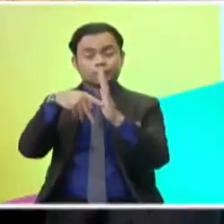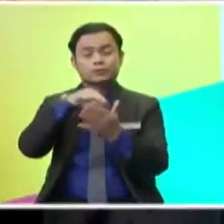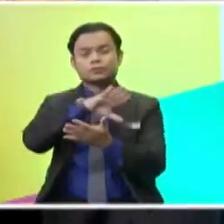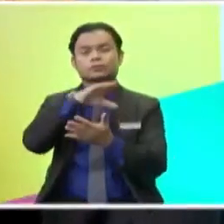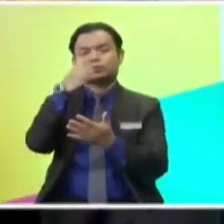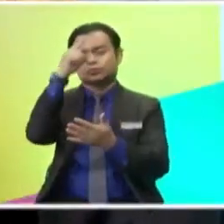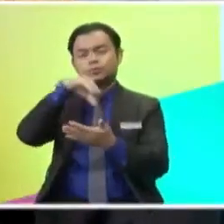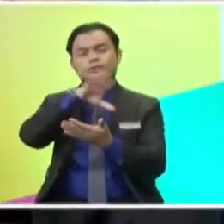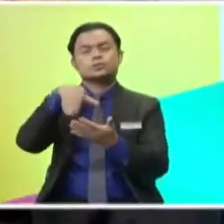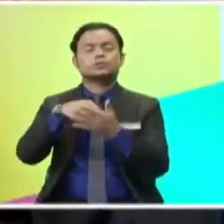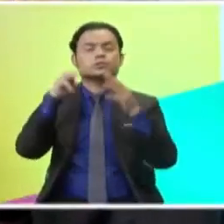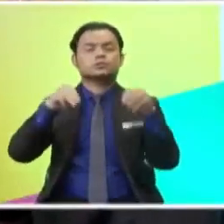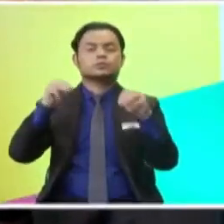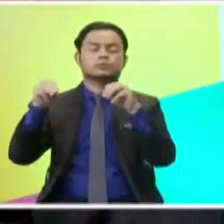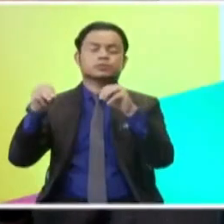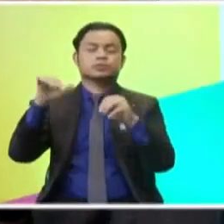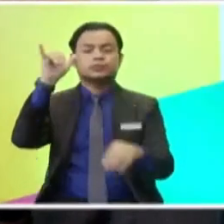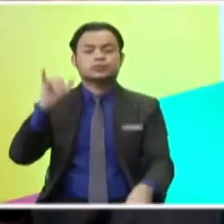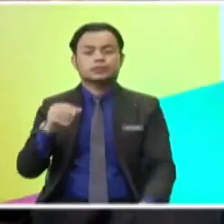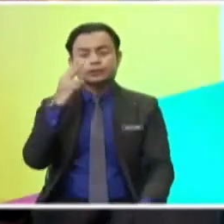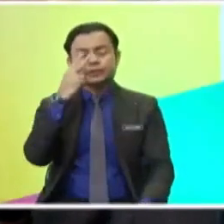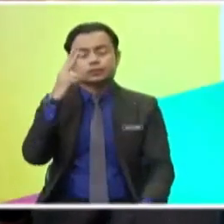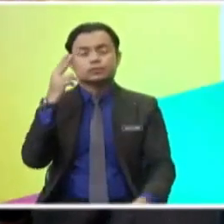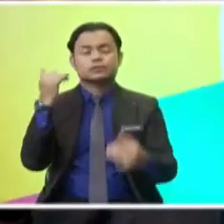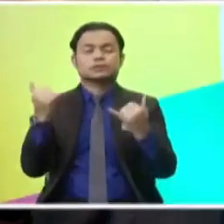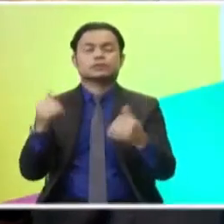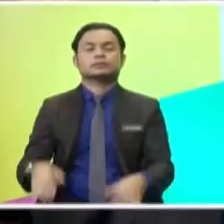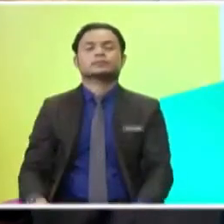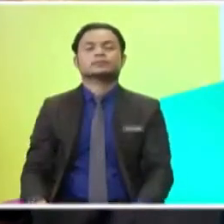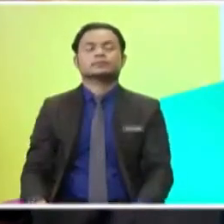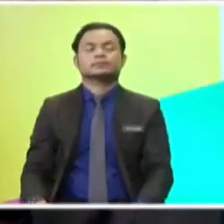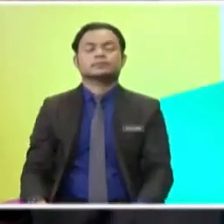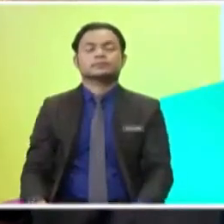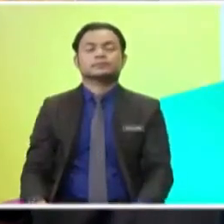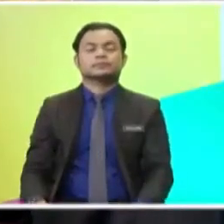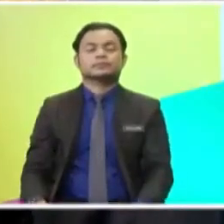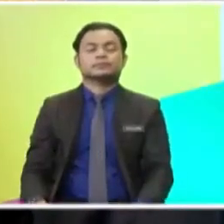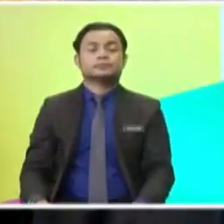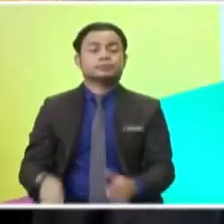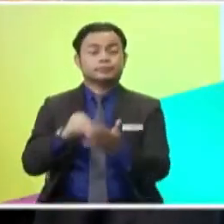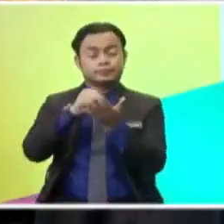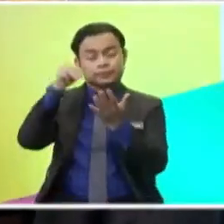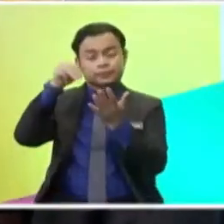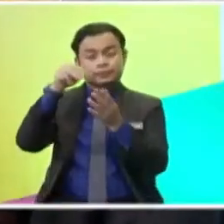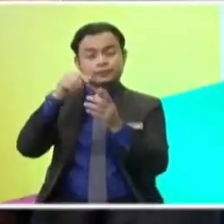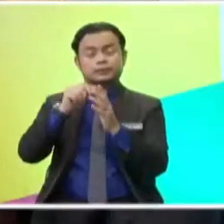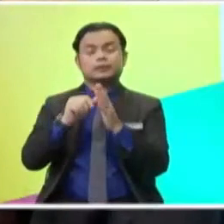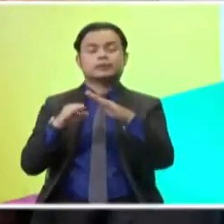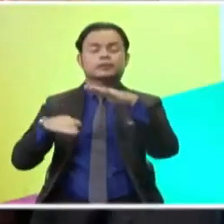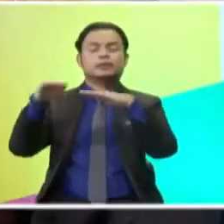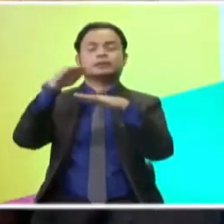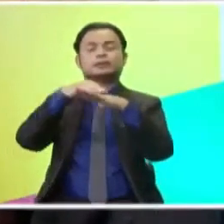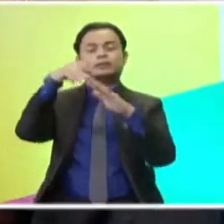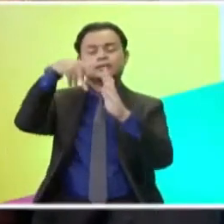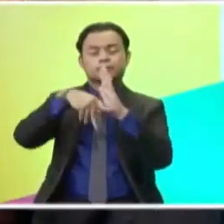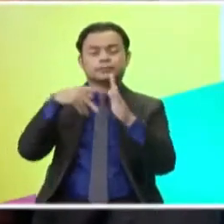ini, kerana pendidikan menengah atas ini dalam mata pelajaran sejarah amat istimewa kerana ada suntikan pendidikan khas.